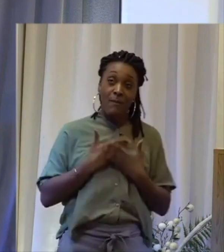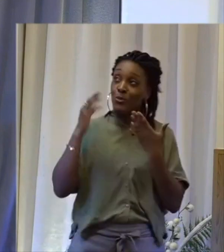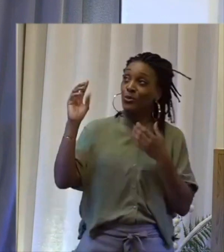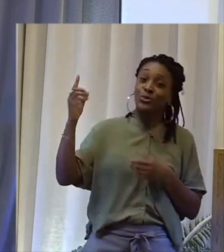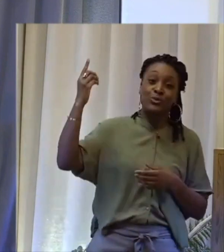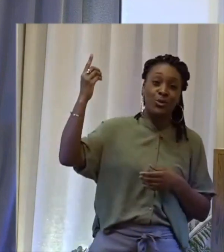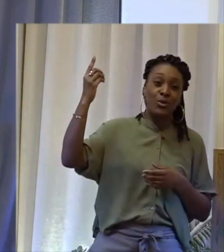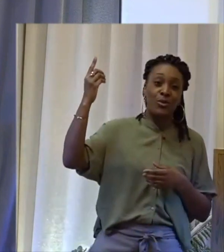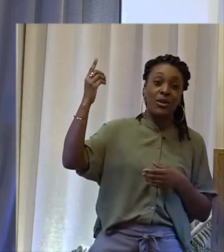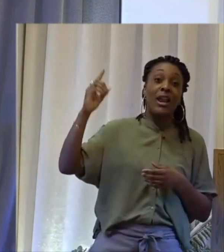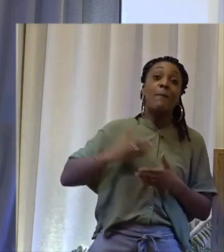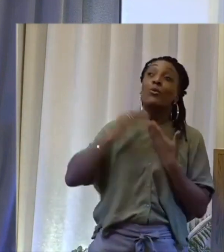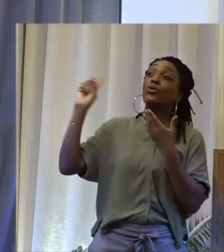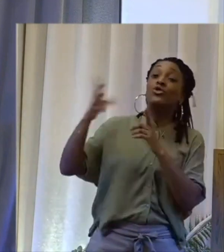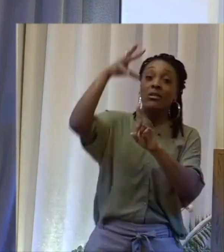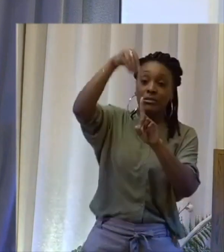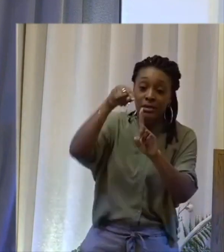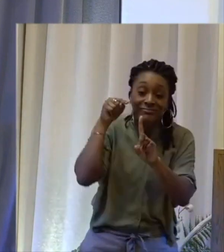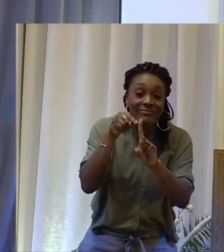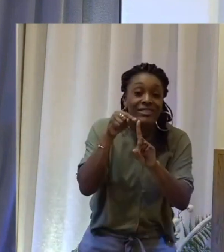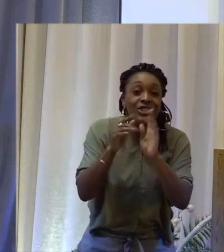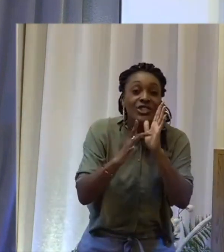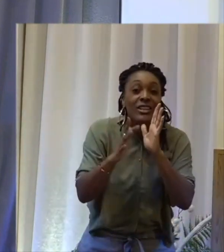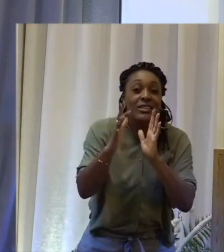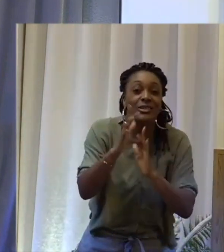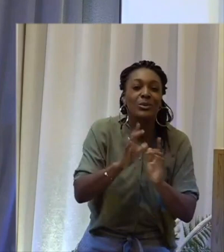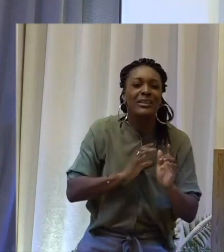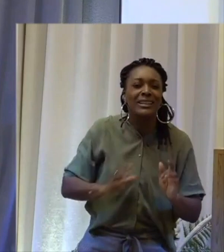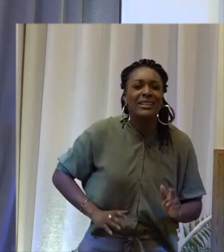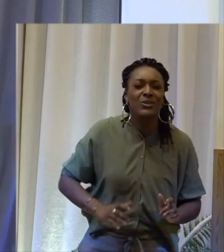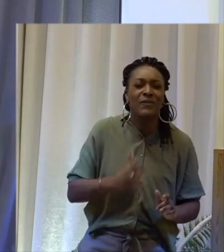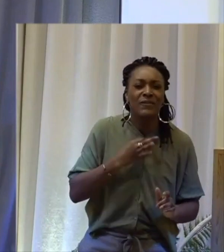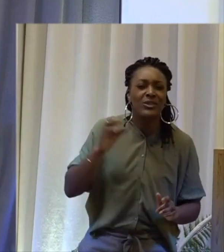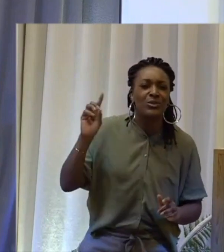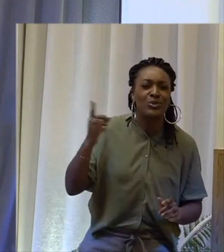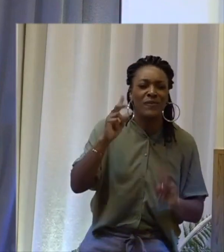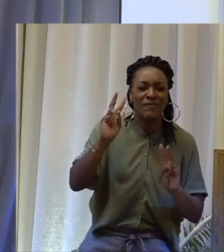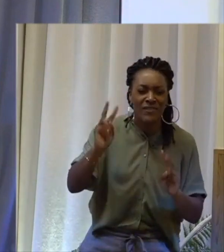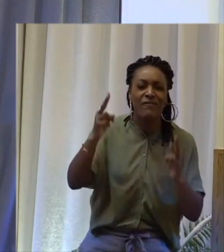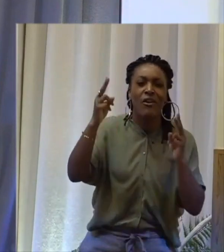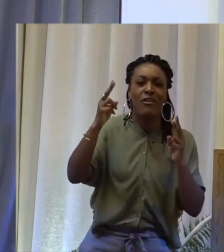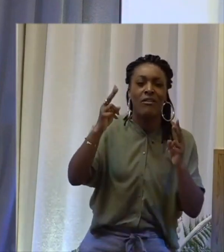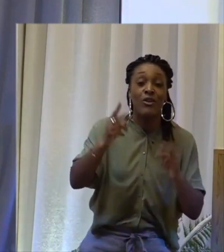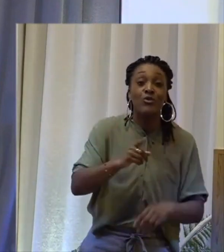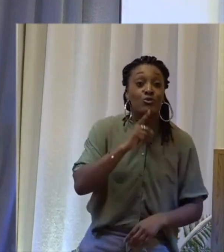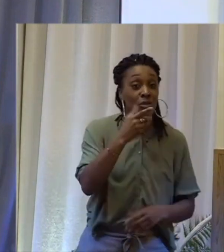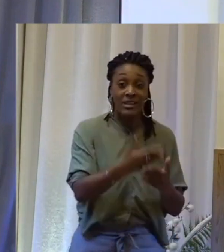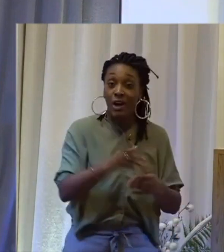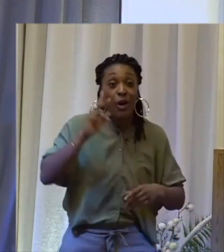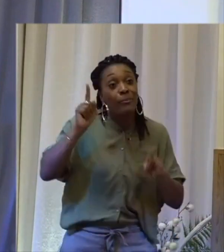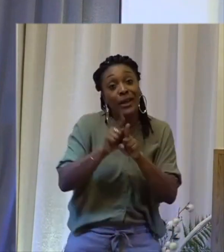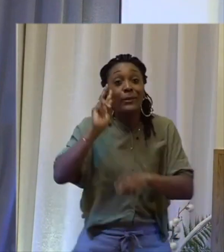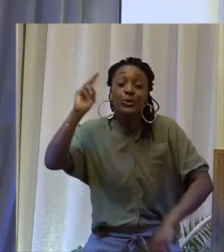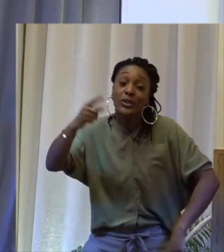qui a été personnifié en Jésus-Christ, le Fils du Dieu vivant. Ce jour-là, elle va comme tous les jours à la